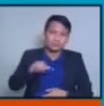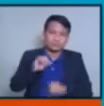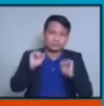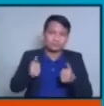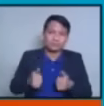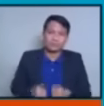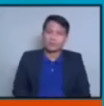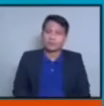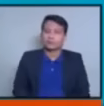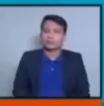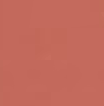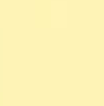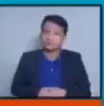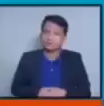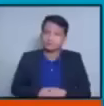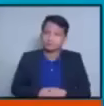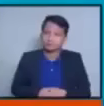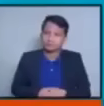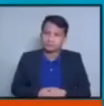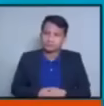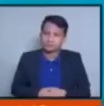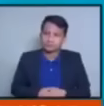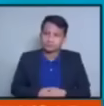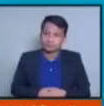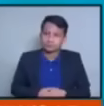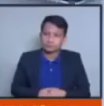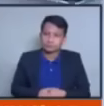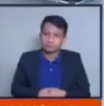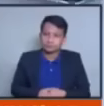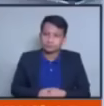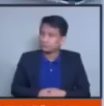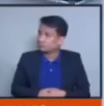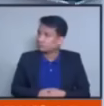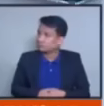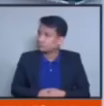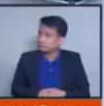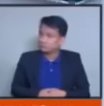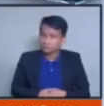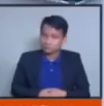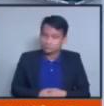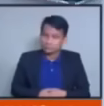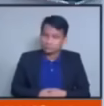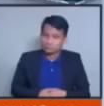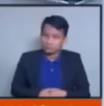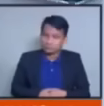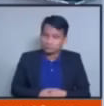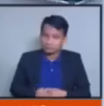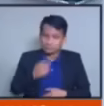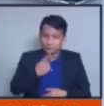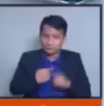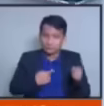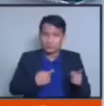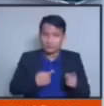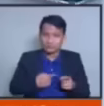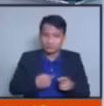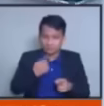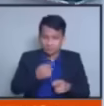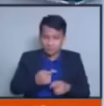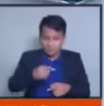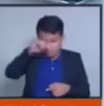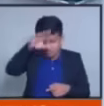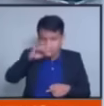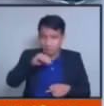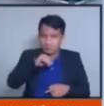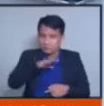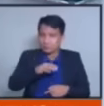Colonel, sir. Maraming salamat din po, sir. Madam. Sa akin po, sir, kung pwede lang po, kasuhan din ng tatay niya at saka lola at lola niya. Inaction